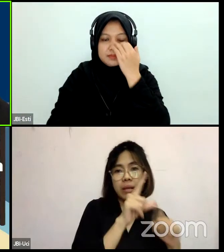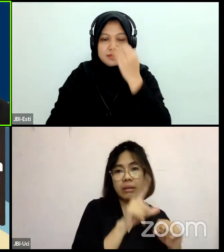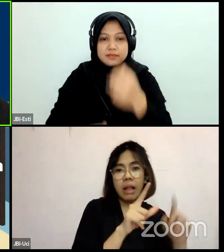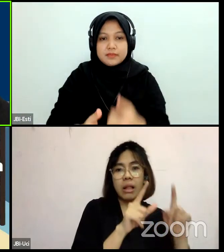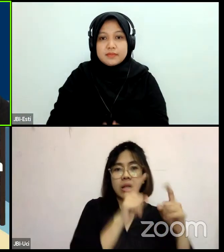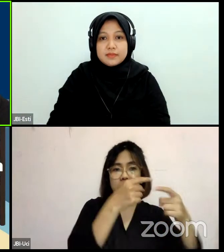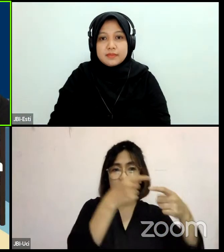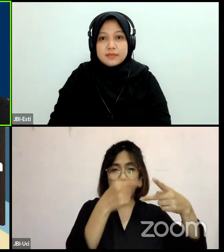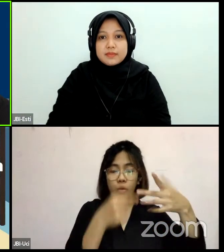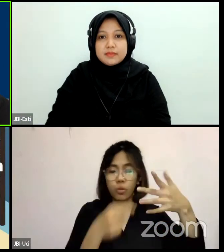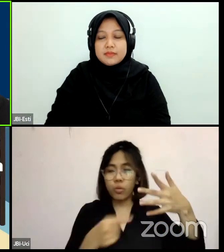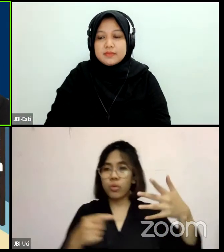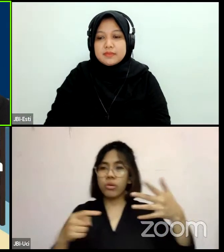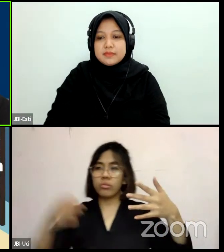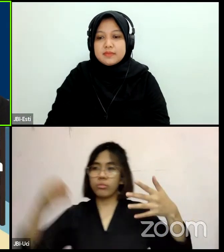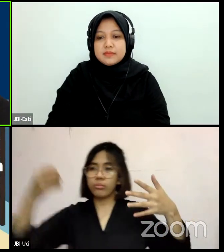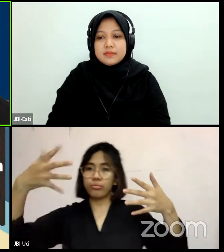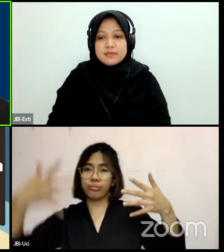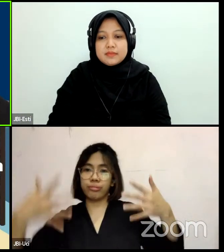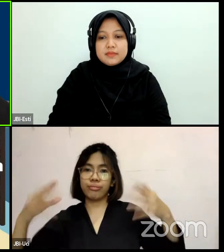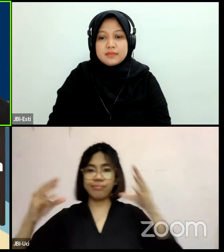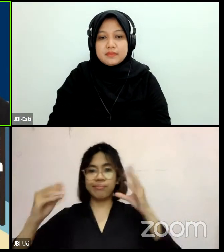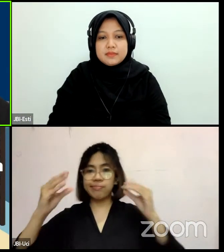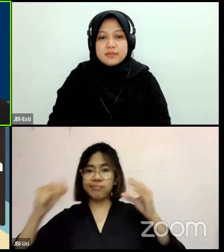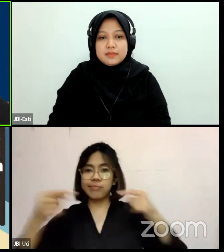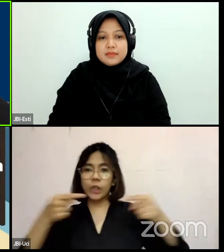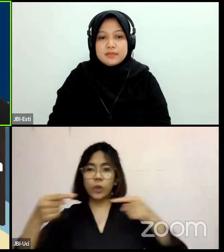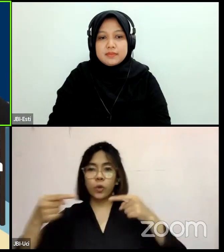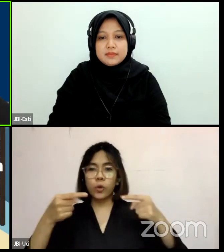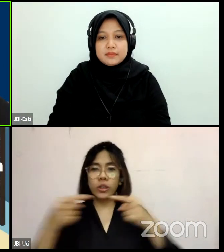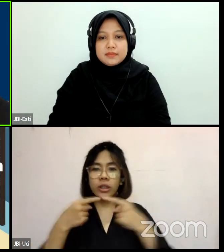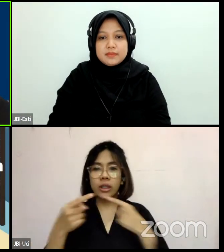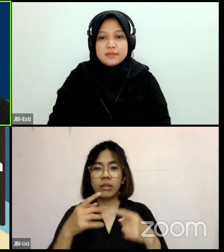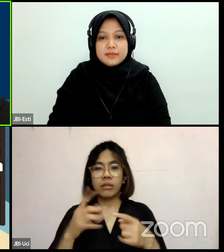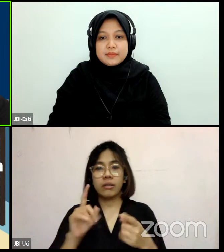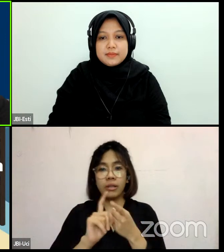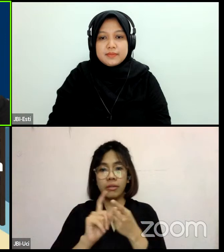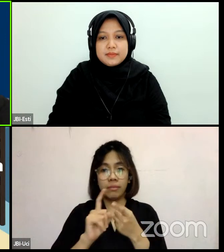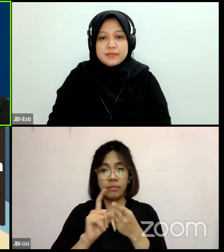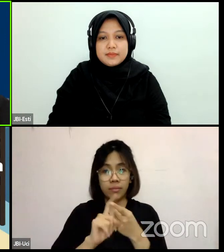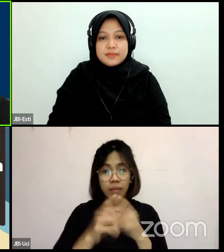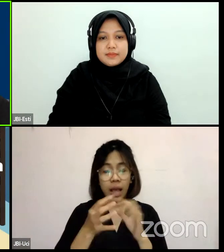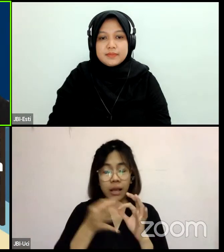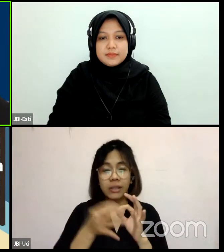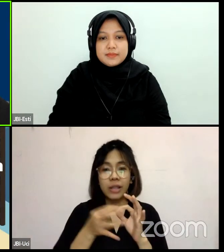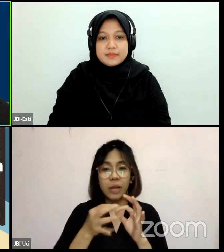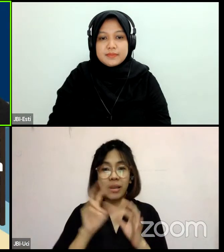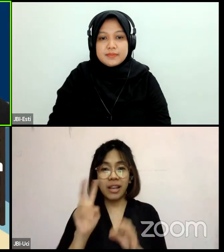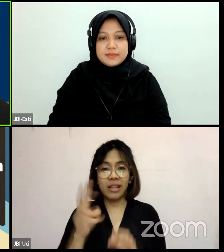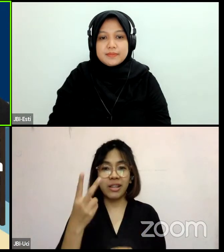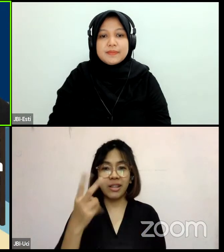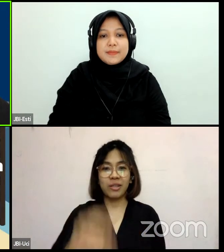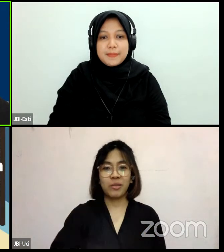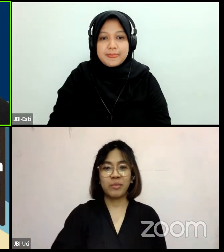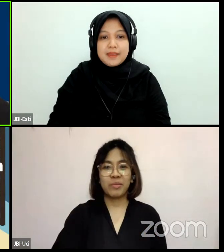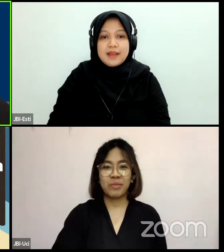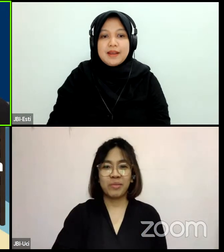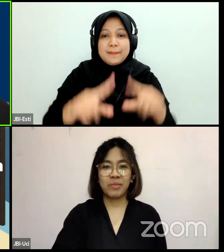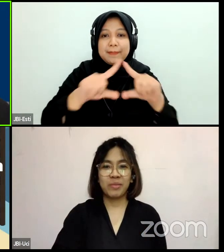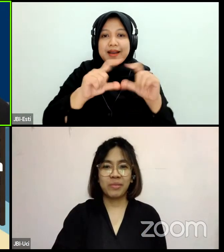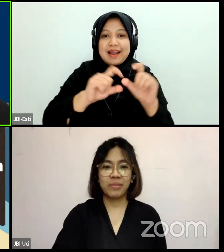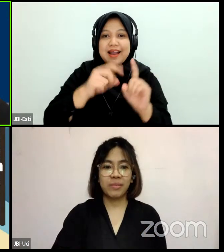misal dalam perundang-undangan gitu ya buat teman-teman pertama mungkin Bachsin sering nemuin juga gitu ya ketika